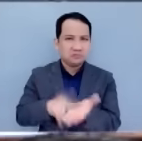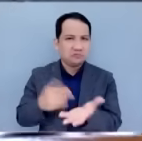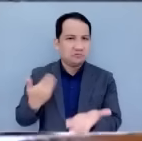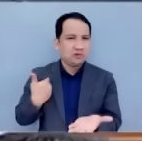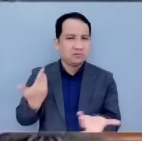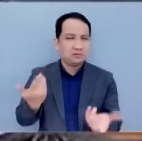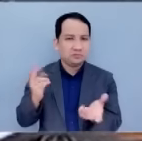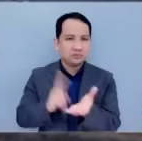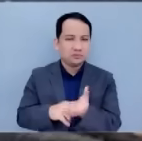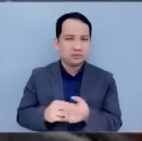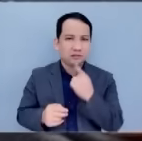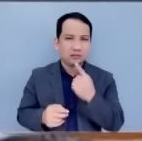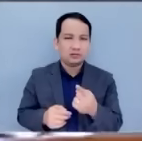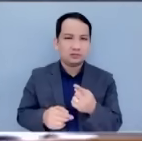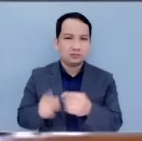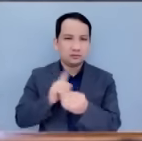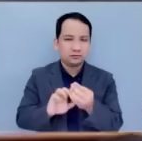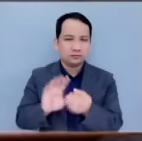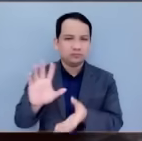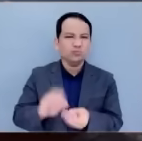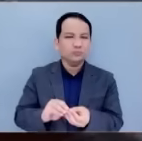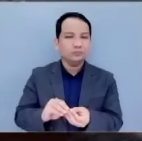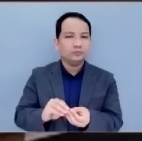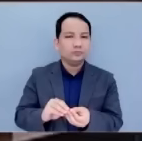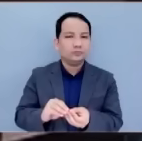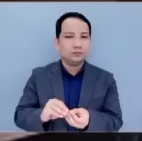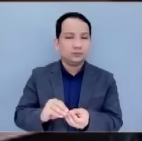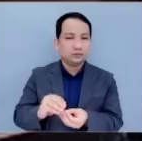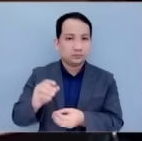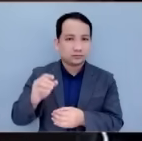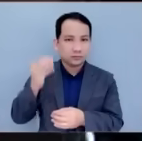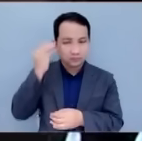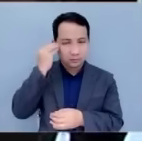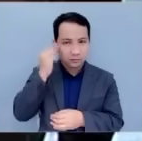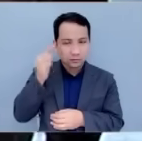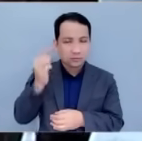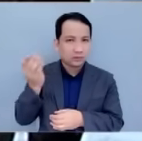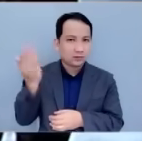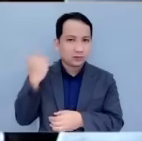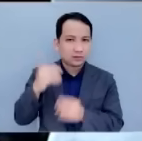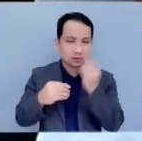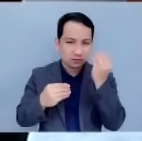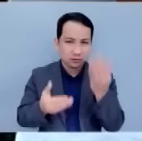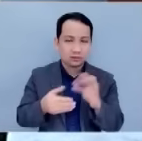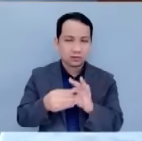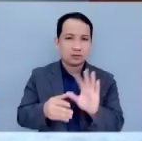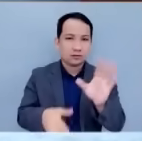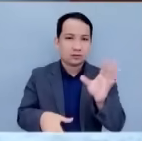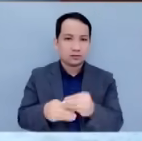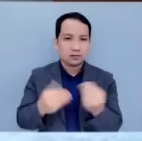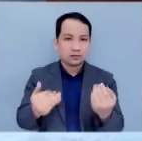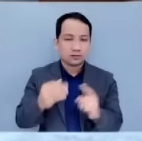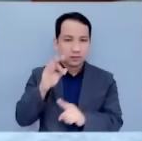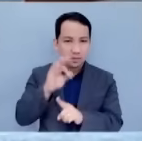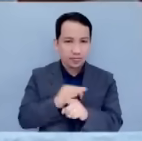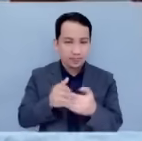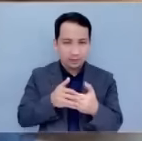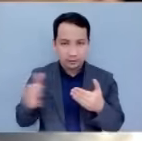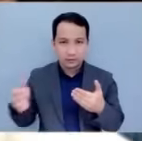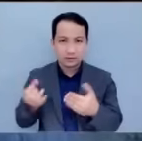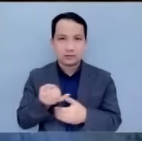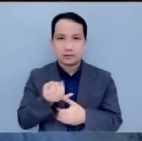na bago ang balibalitang kudeta laban kay Zubiri. Mula nung nakaraang taon hanggang nitong Pebrero lang, ilang beses